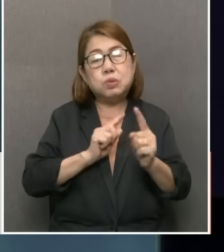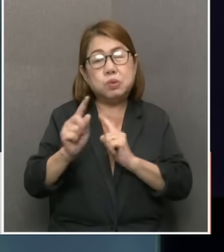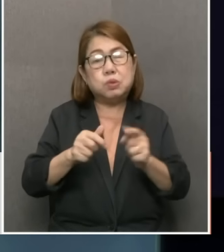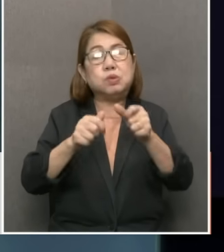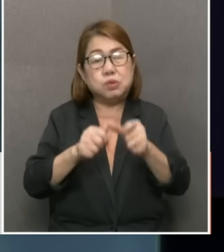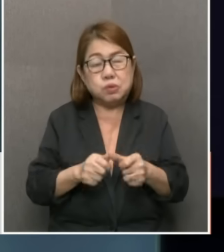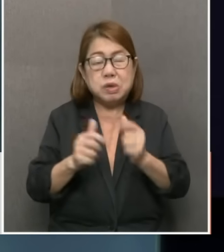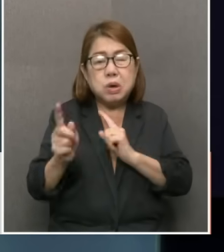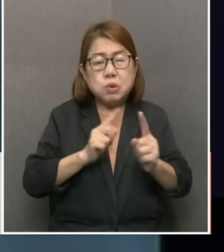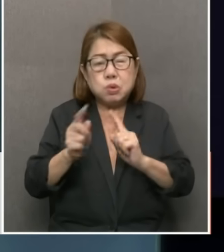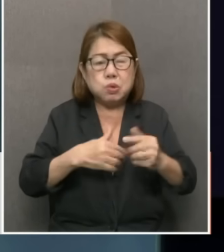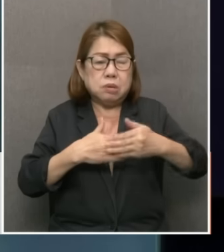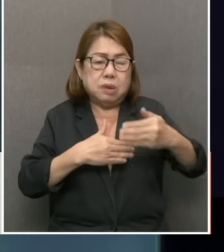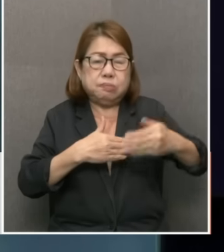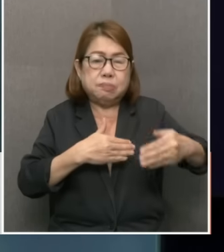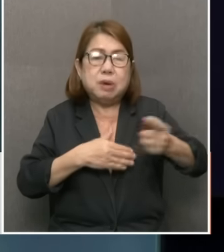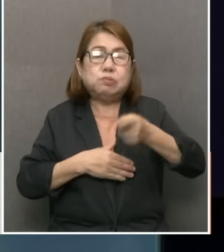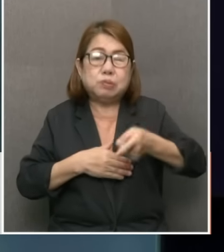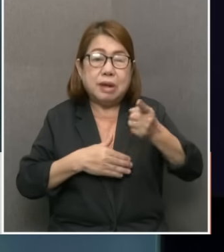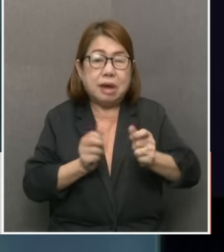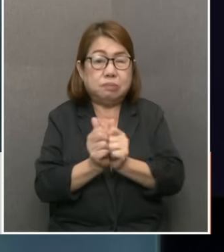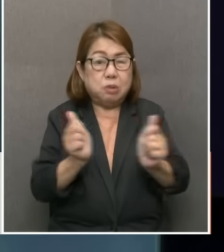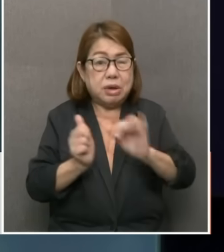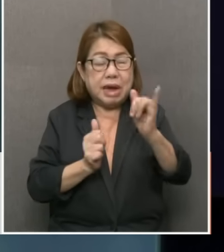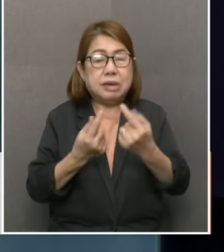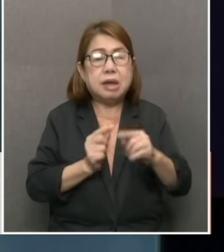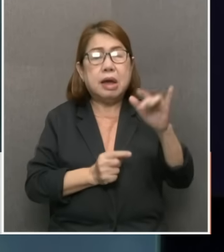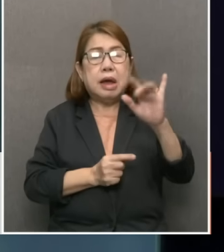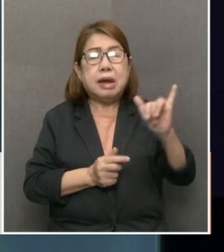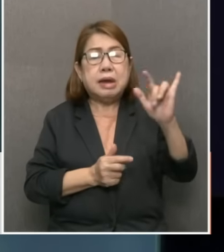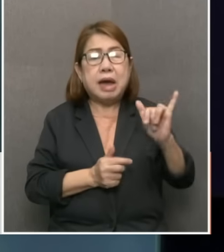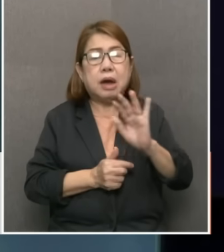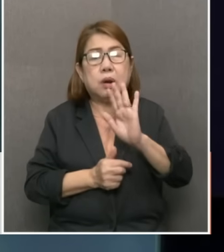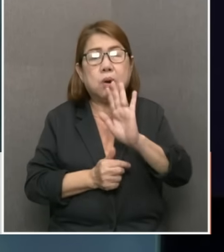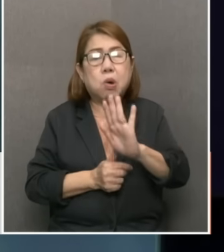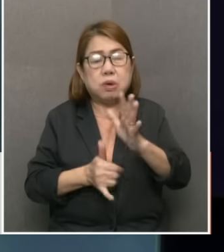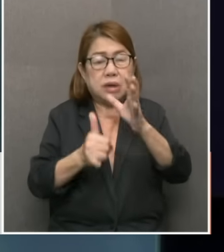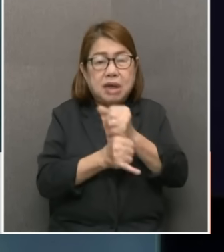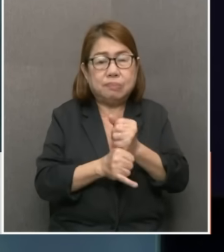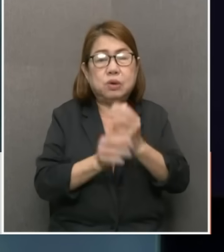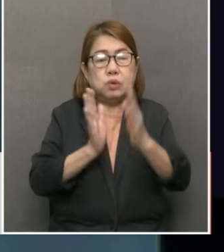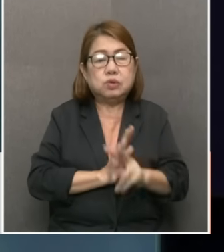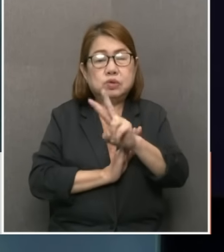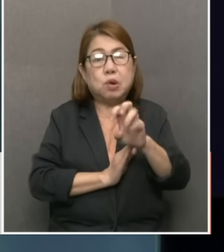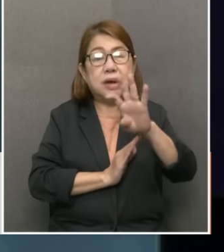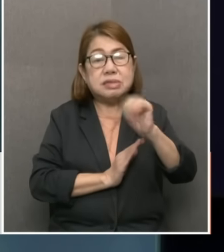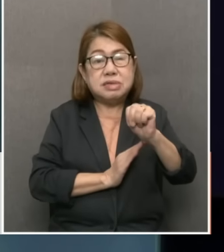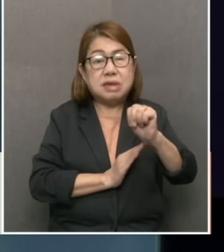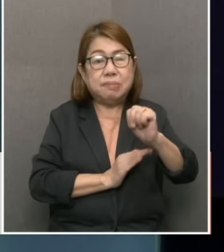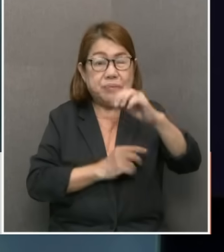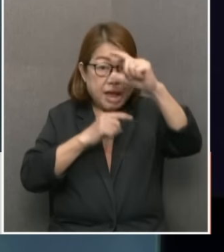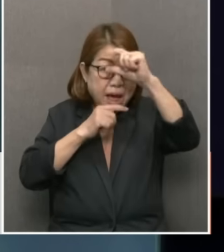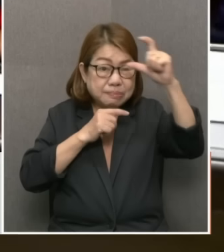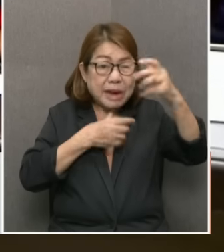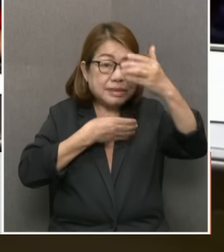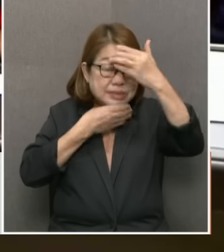ก็ยังคงดำเนินต่อไปนะคะส่วนญาติๆของตัวประกันทั้ง240คนที่อยู่ในมือฮามาสล่าสุดเรียกร้อง